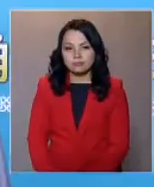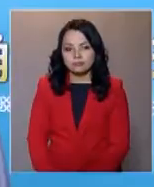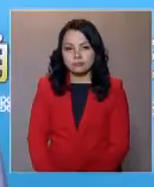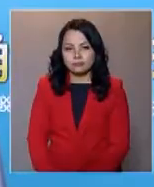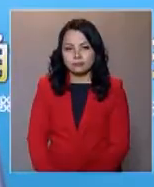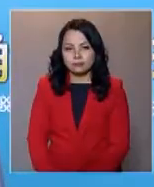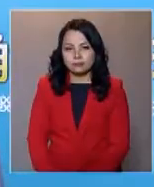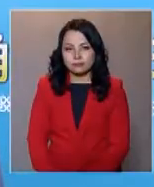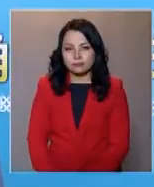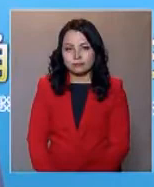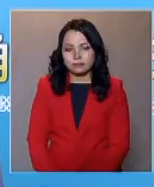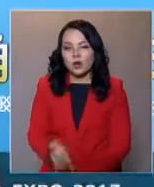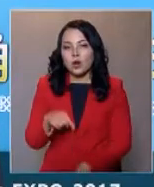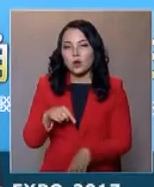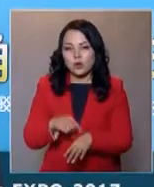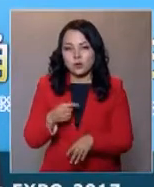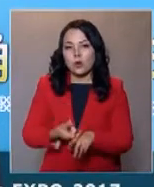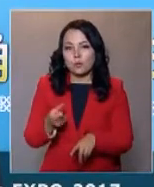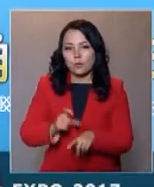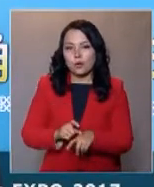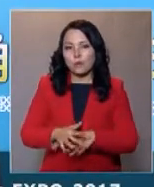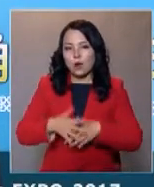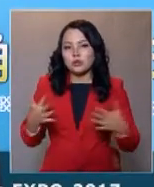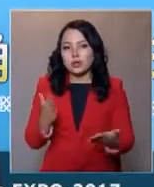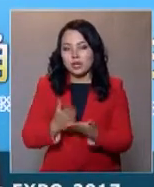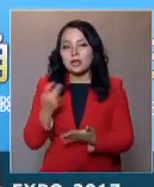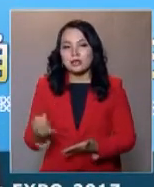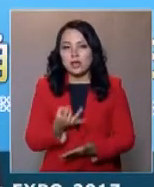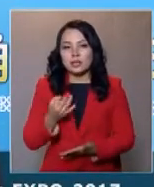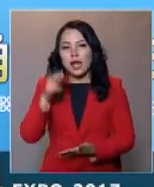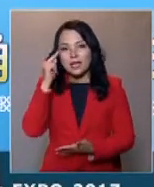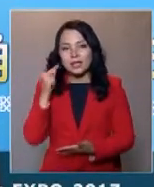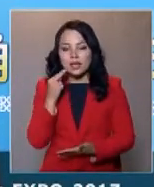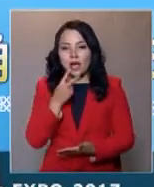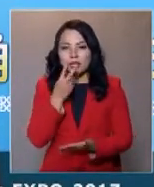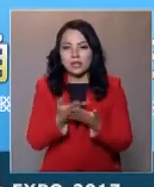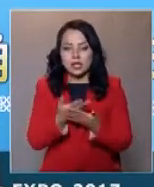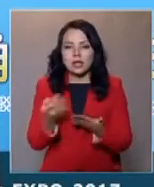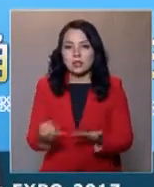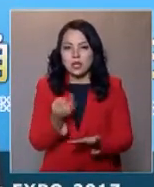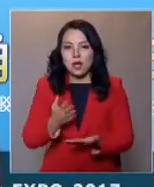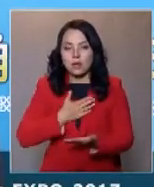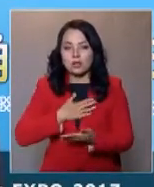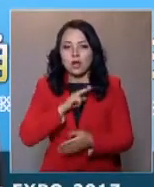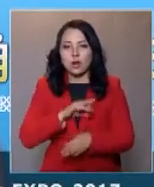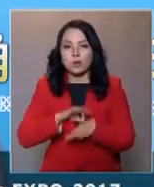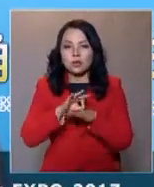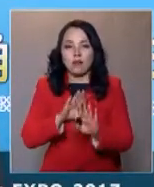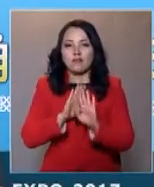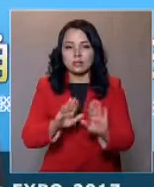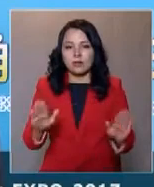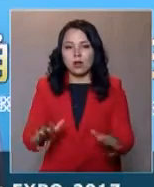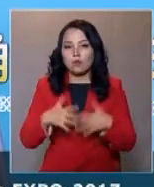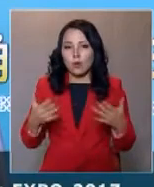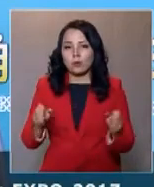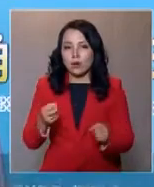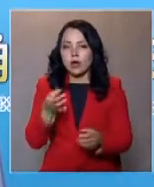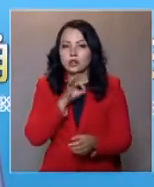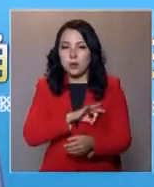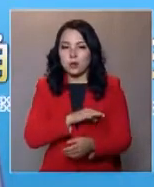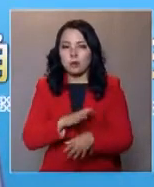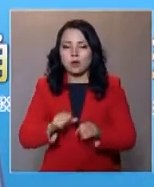Чувствуется очень большой интерес китайских компаний в работе нашей выставки. И, конечно же, все хотят использовать